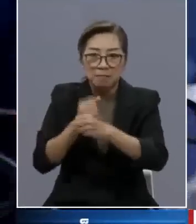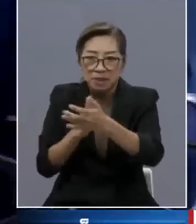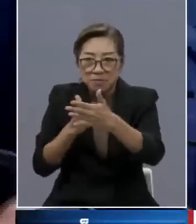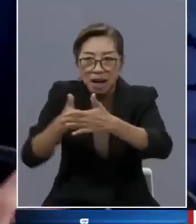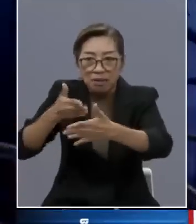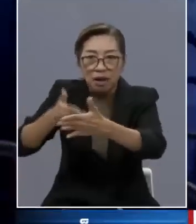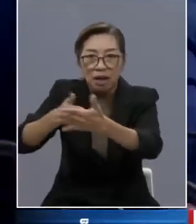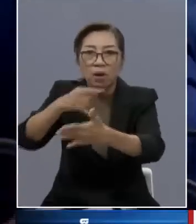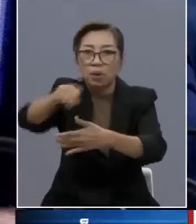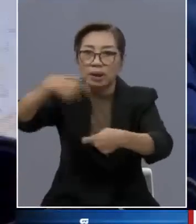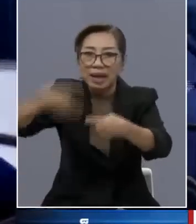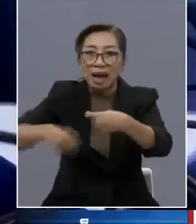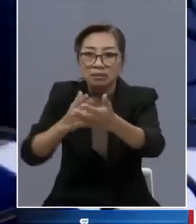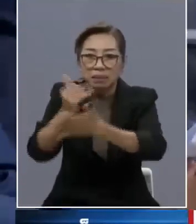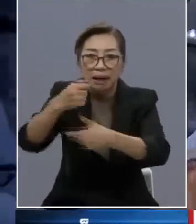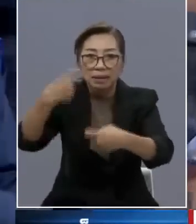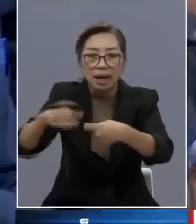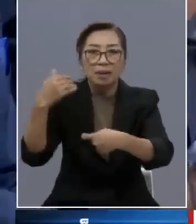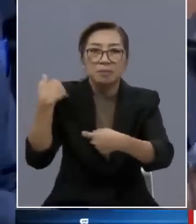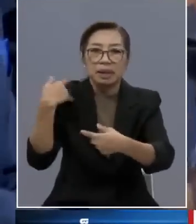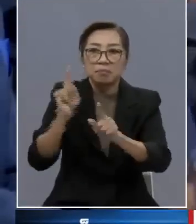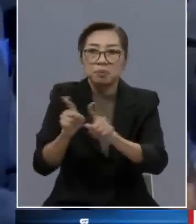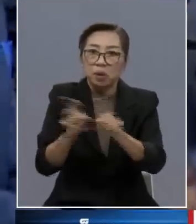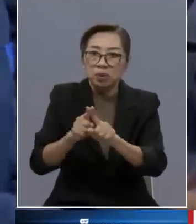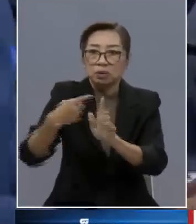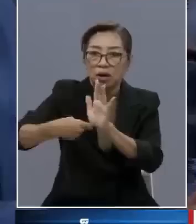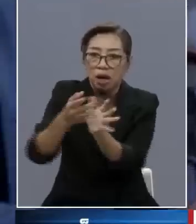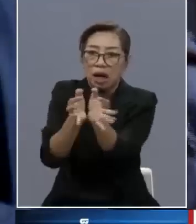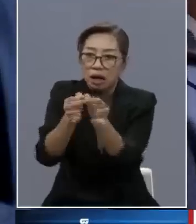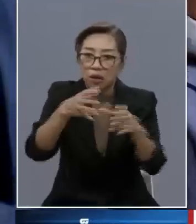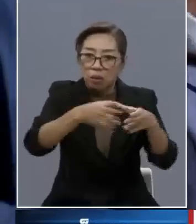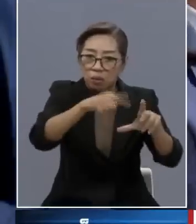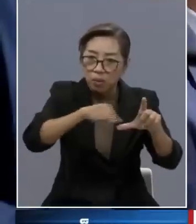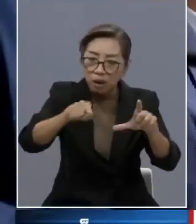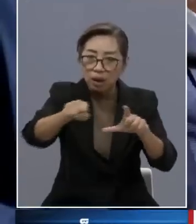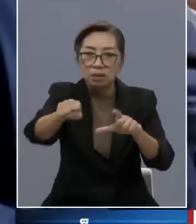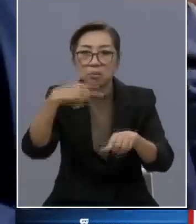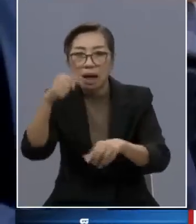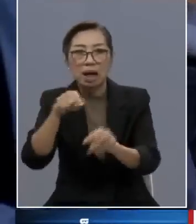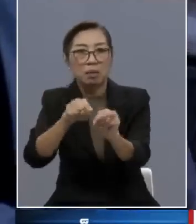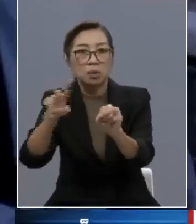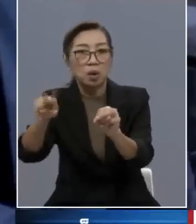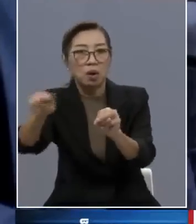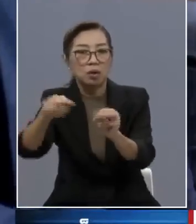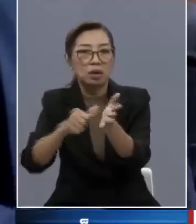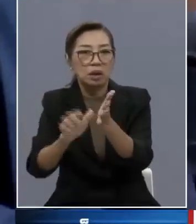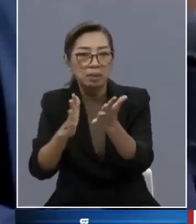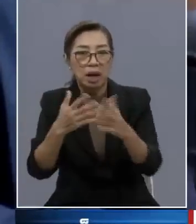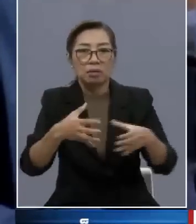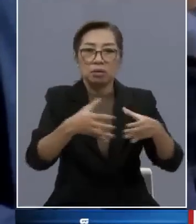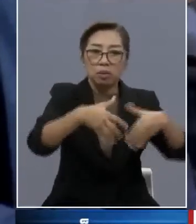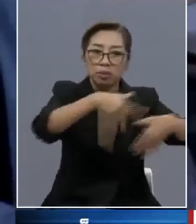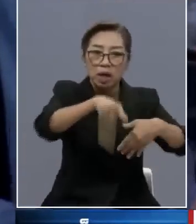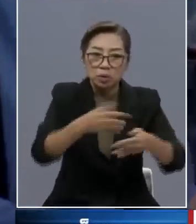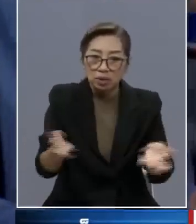ากเลือดพอสมควรไม่เว้นแต่การประนีประนอมทำความเข้าใจระหว่างก้าวไกลกับเหล่าบรรดาคนที่สนับสนุนที่เขามีความคาดหวังไว้สูงเช่นเดีย